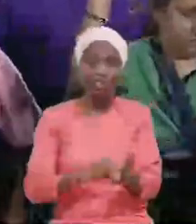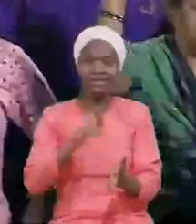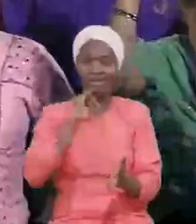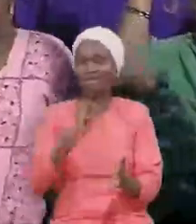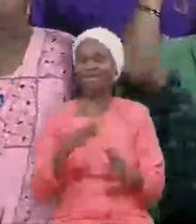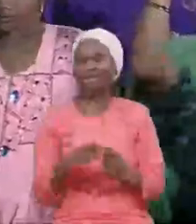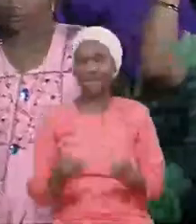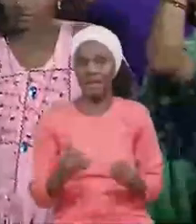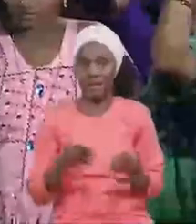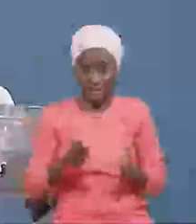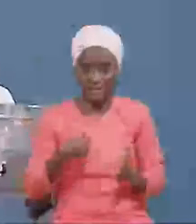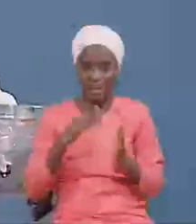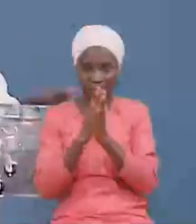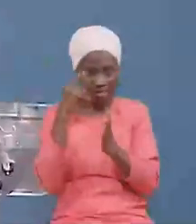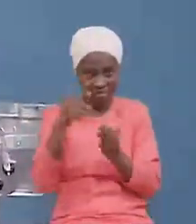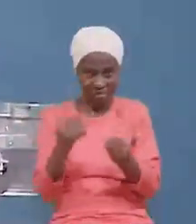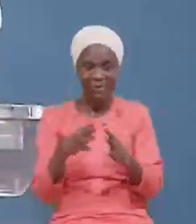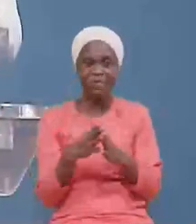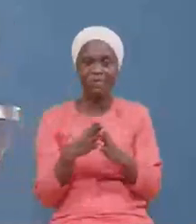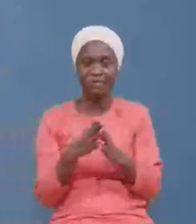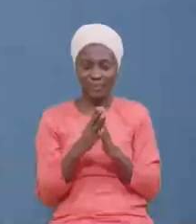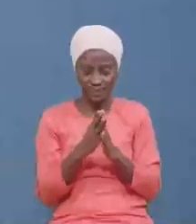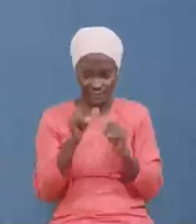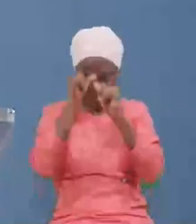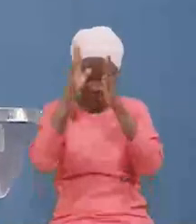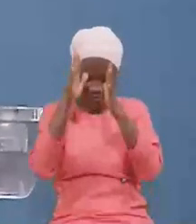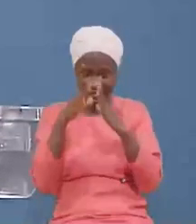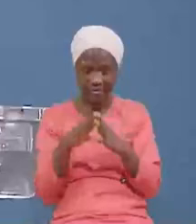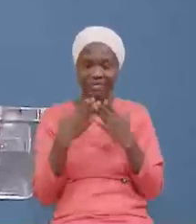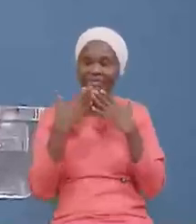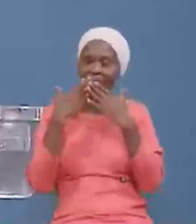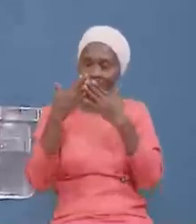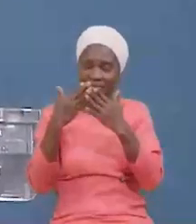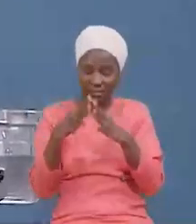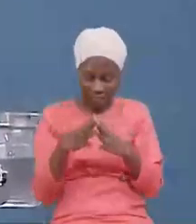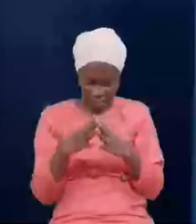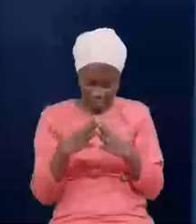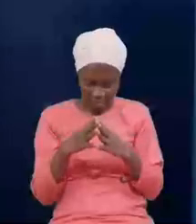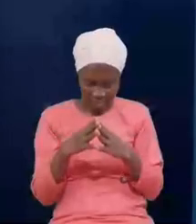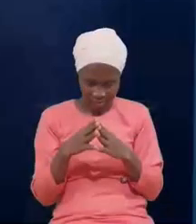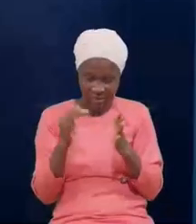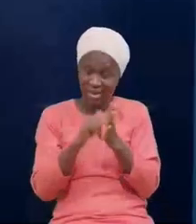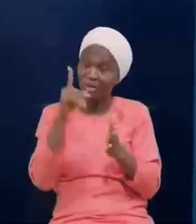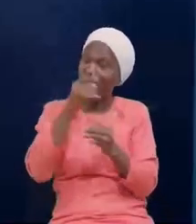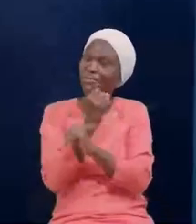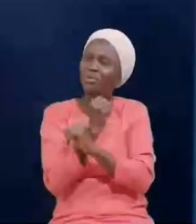vous maintenant. Père, nous te disons merci, que tu nous as tant